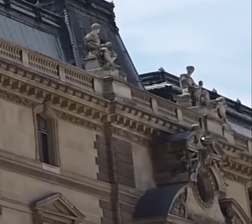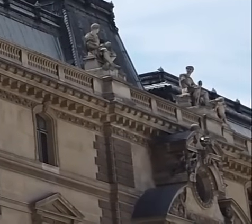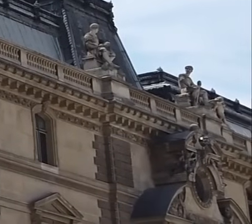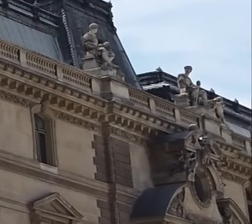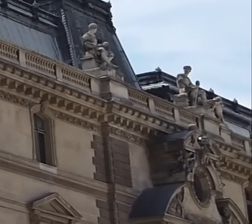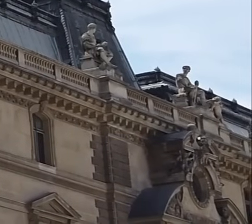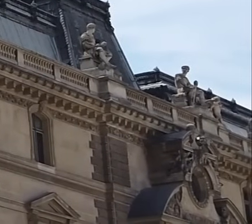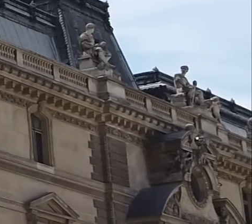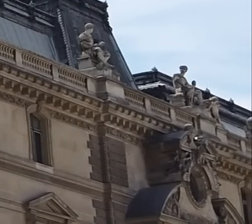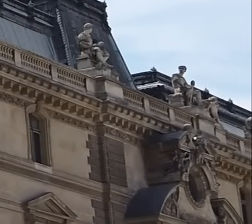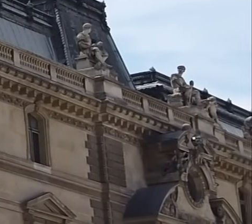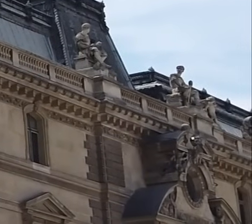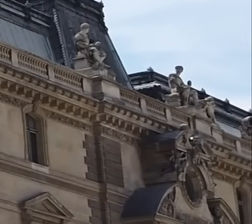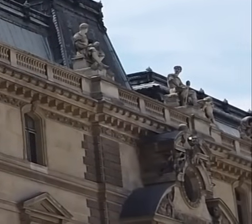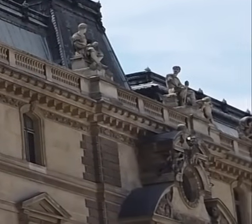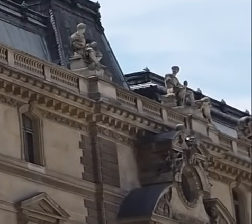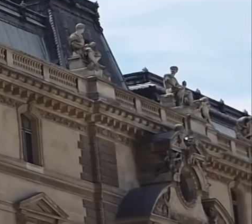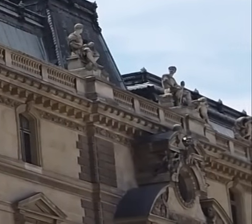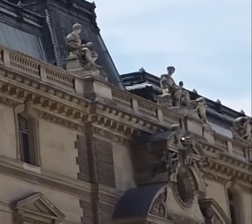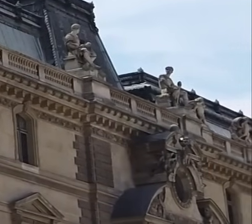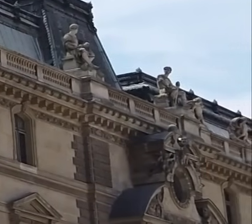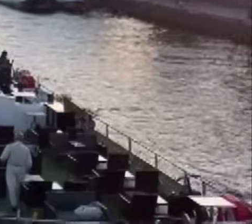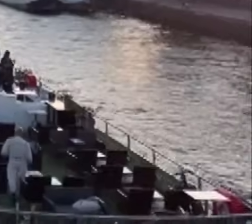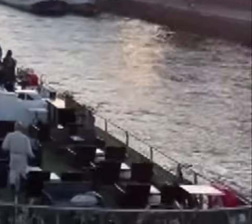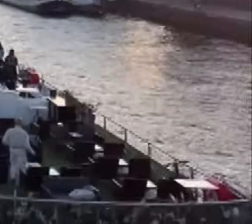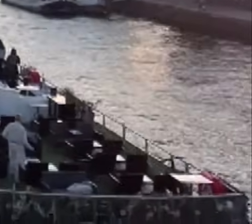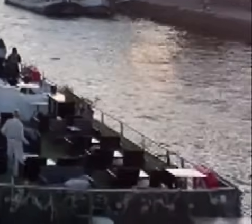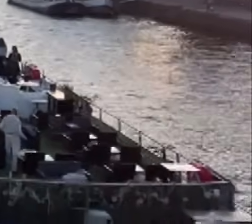Saint-Germain-des-Prés. Il n'y a plus